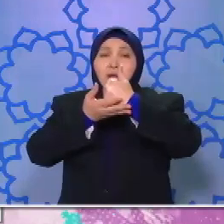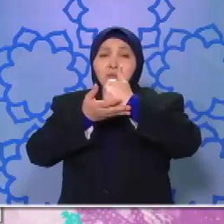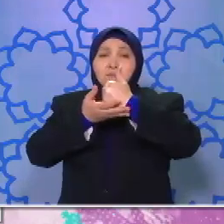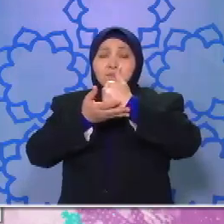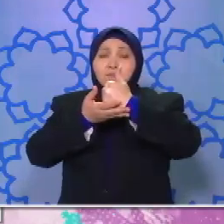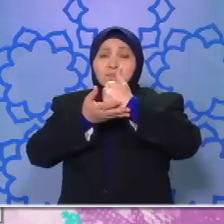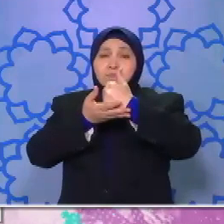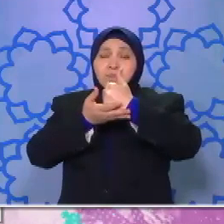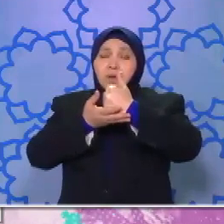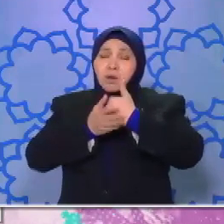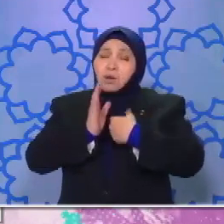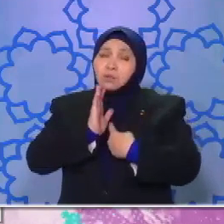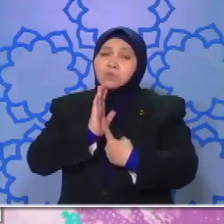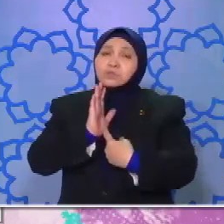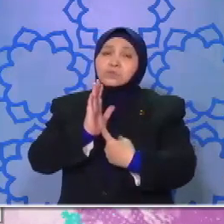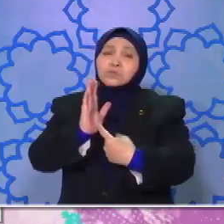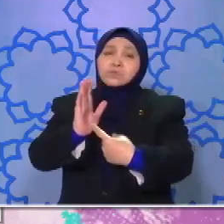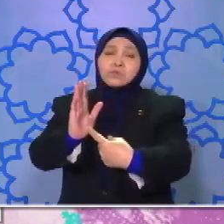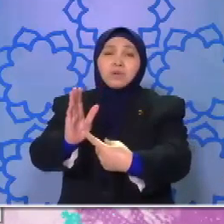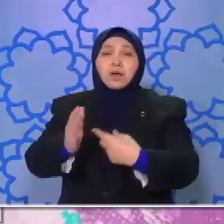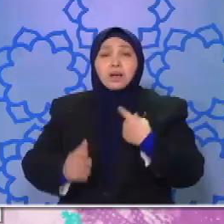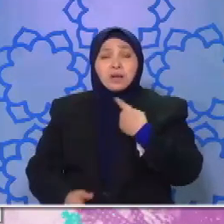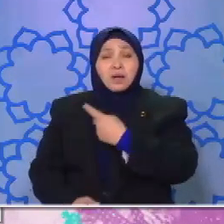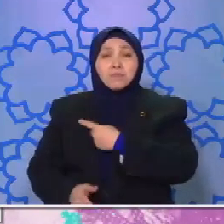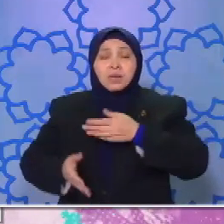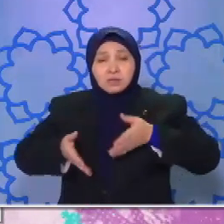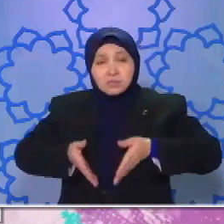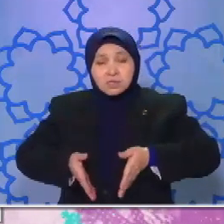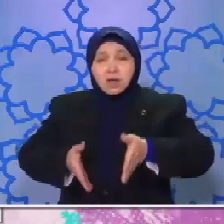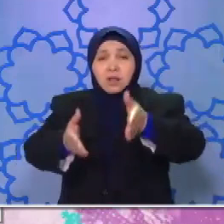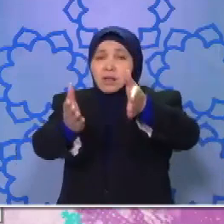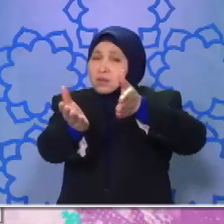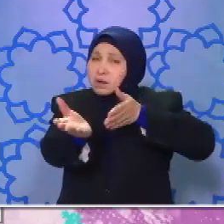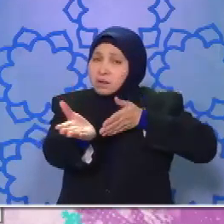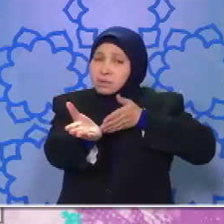نستعين إهدنا الصراط